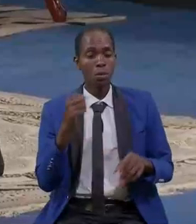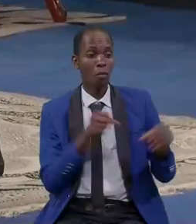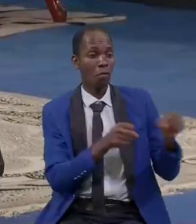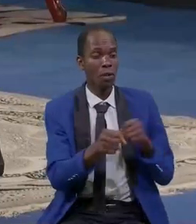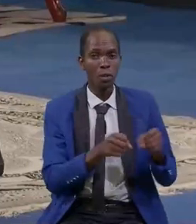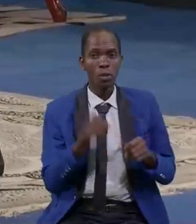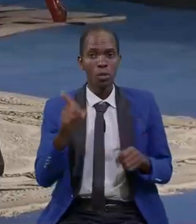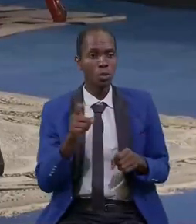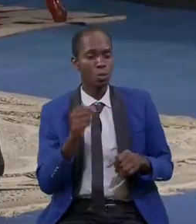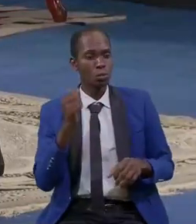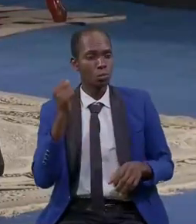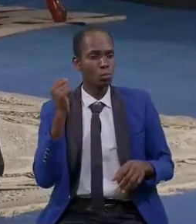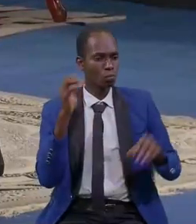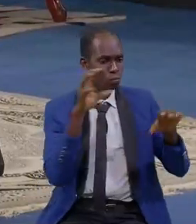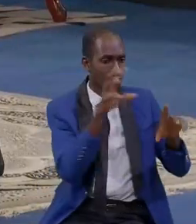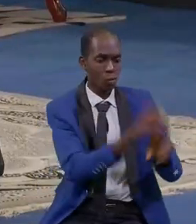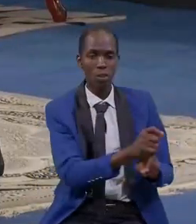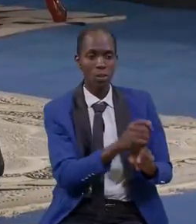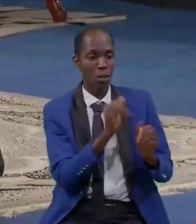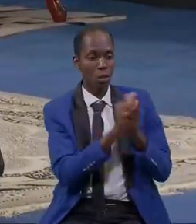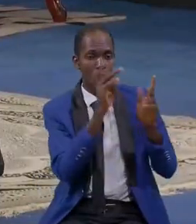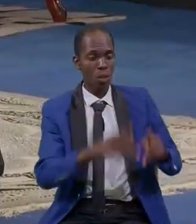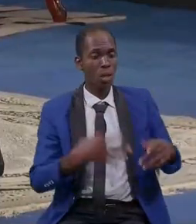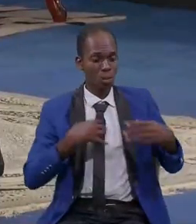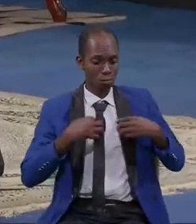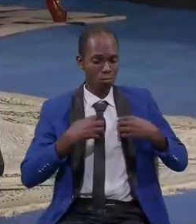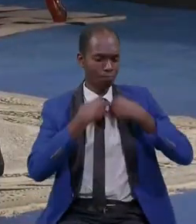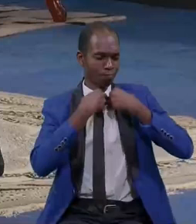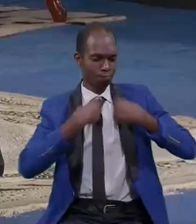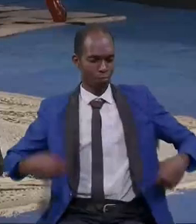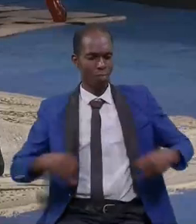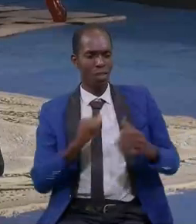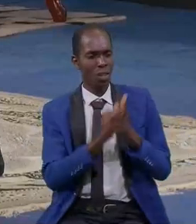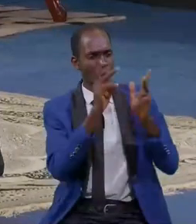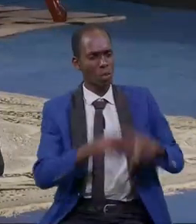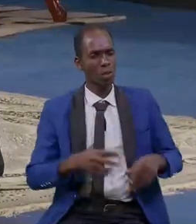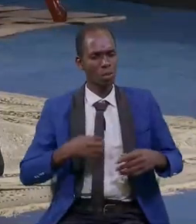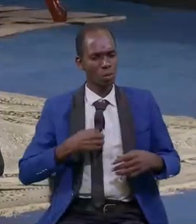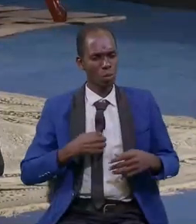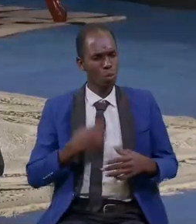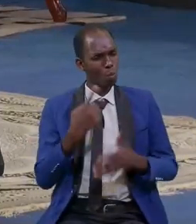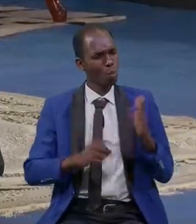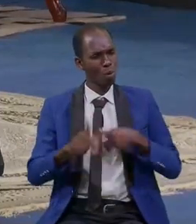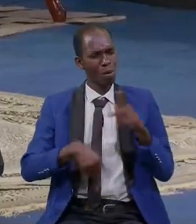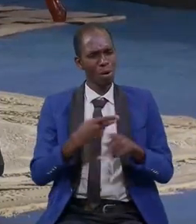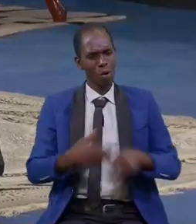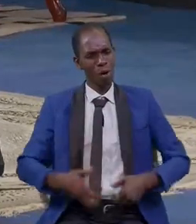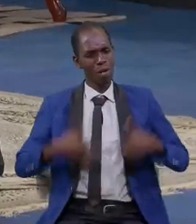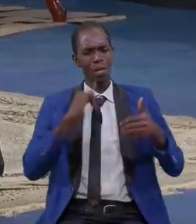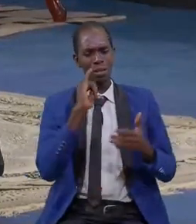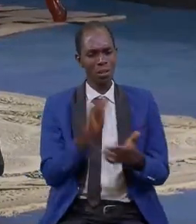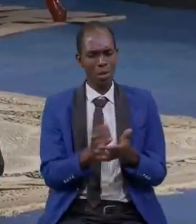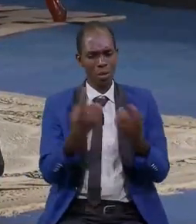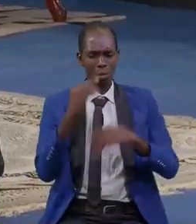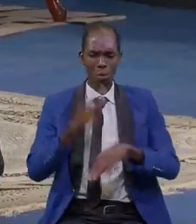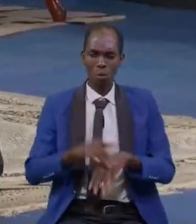as saisi même l'autre dame et tu as déchiré son habit en public. C'est quel type, c'est quel type de colère